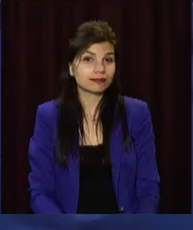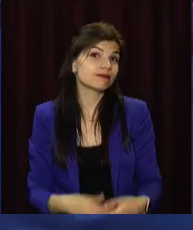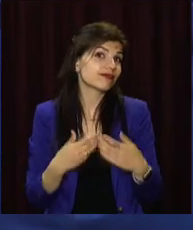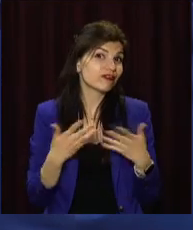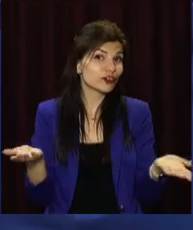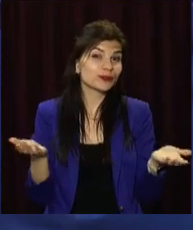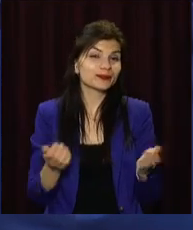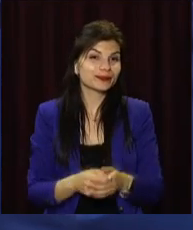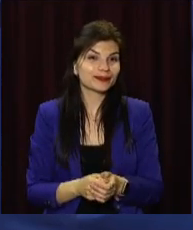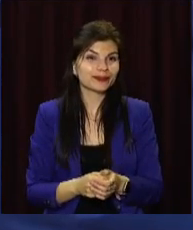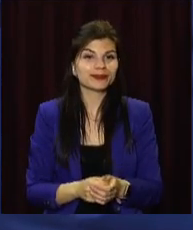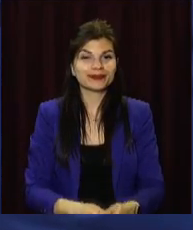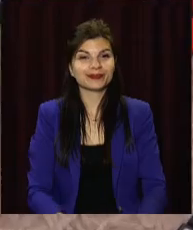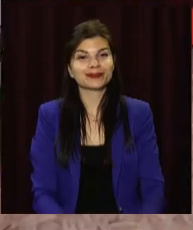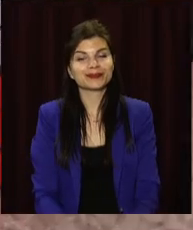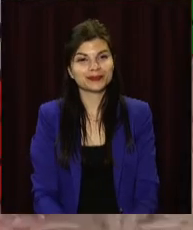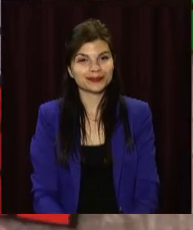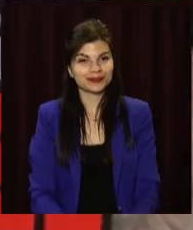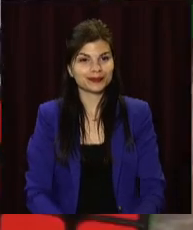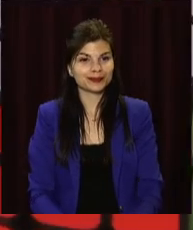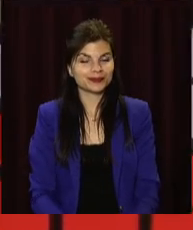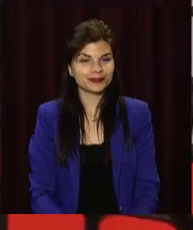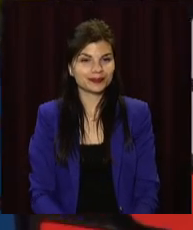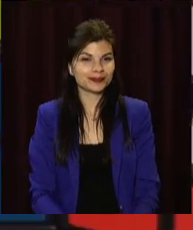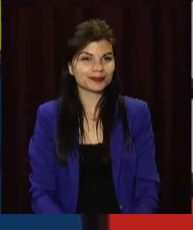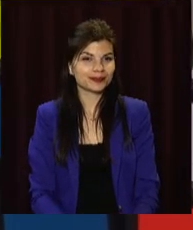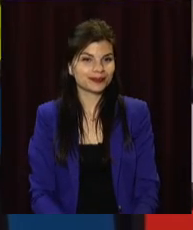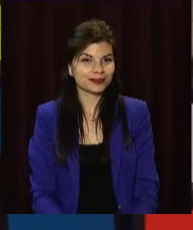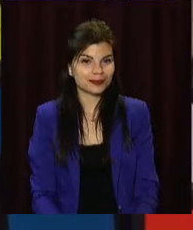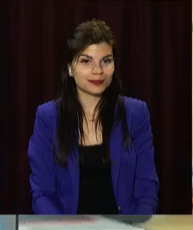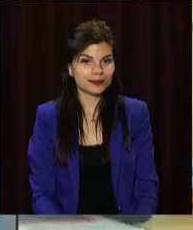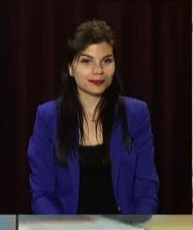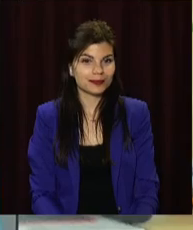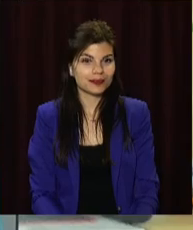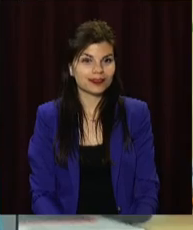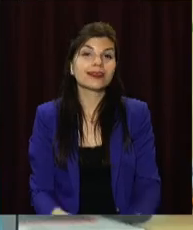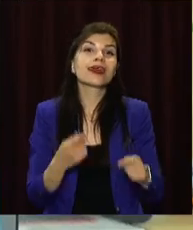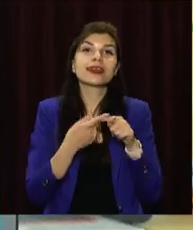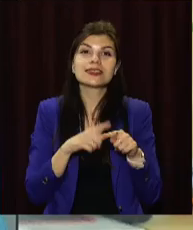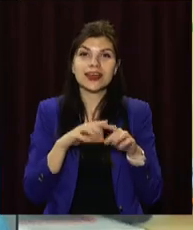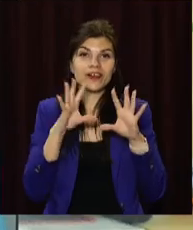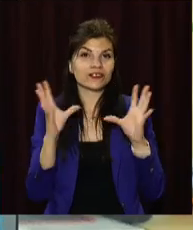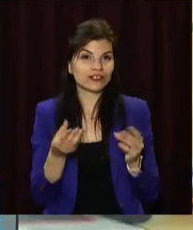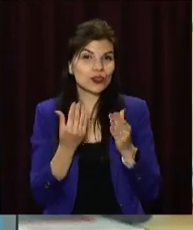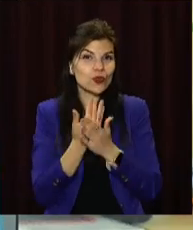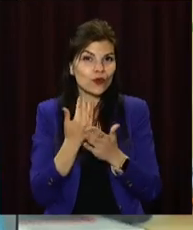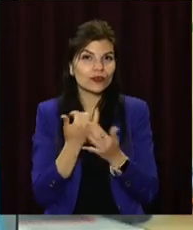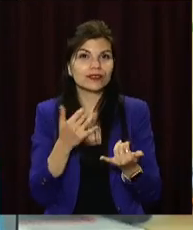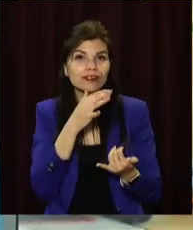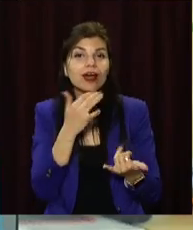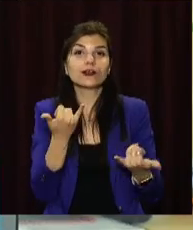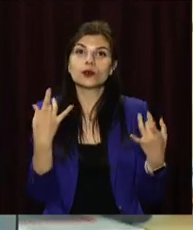Все. Галина Ізмайлова, Олександр Вернигоров, Open News, телеканал «Відкритий». І це всі новини на цю годину.